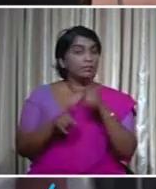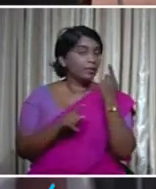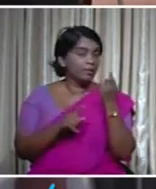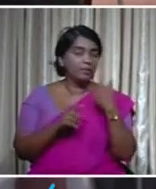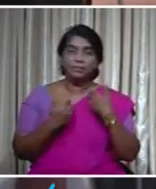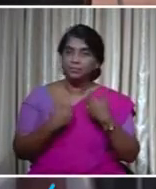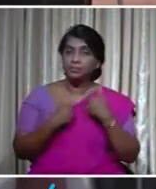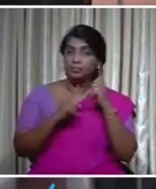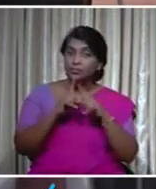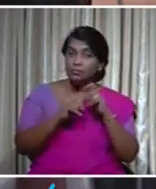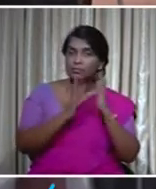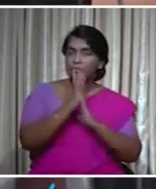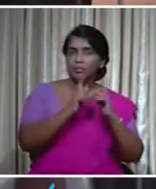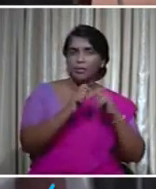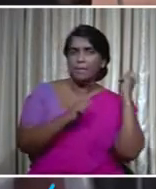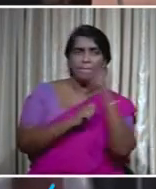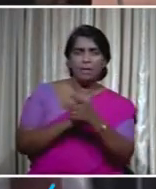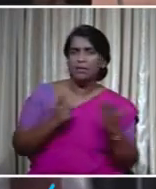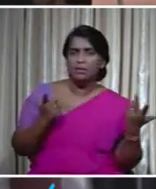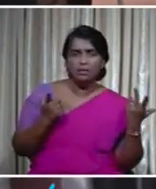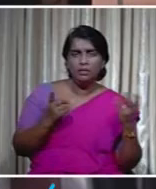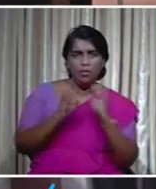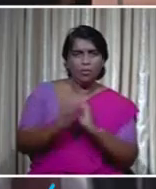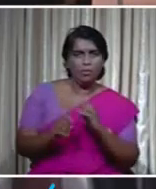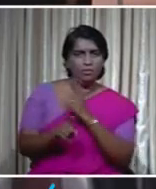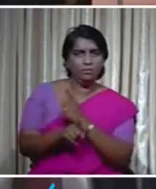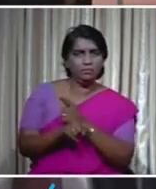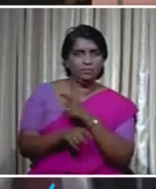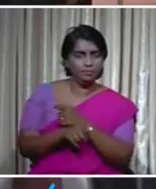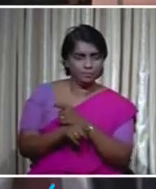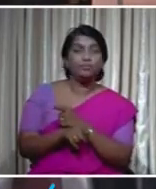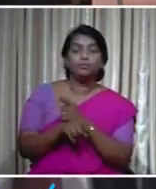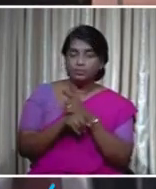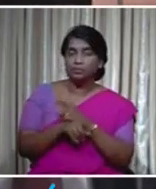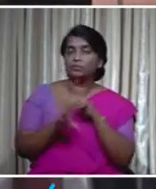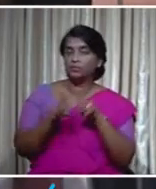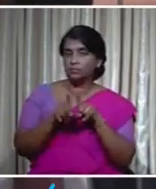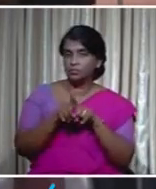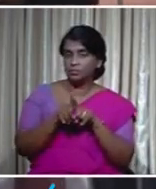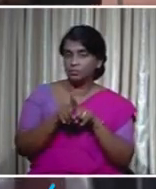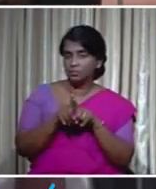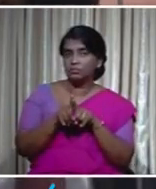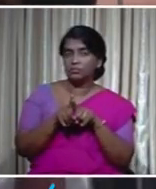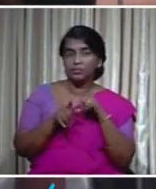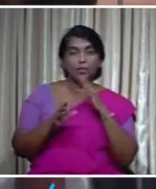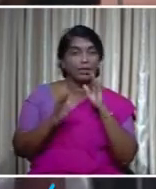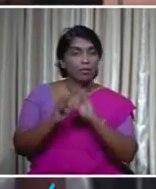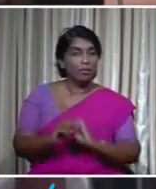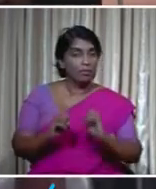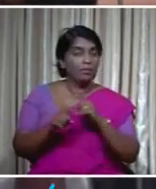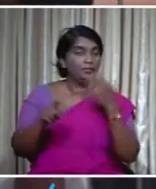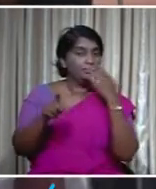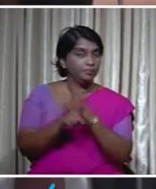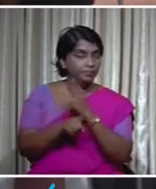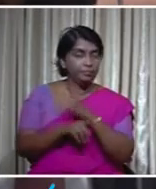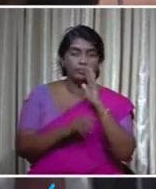இந்த நாட்டுக்கான ஒரு முன்பள்ளி கல்வி திட்டத்தை வரையறை செய்யுங்கள். உலகத்திலேயே முன்பள்ளி கல்வி திட்டம் இல்லாத ஒரே ஒரு நாடு இலங்கை தான்.